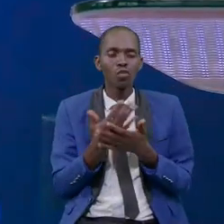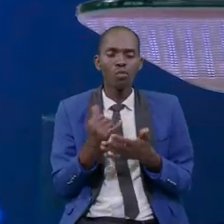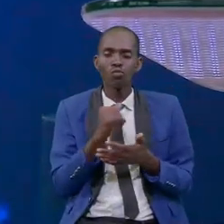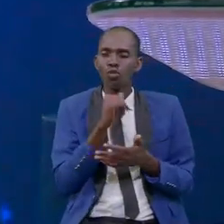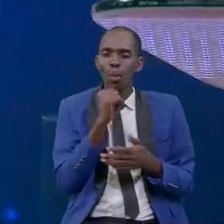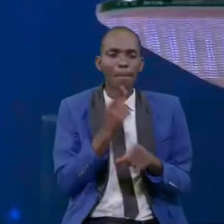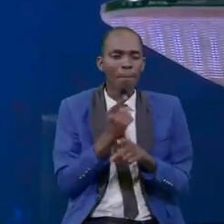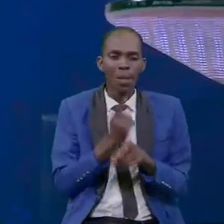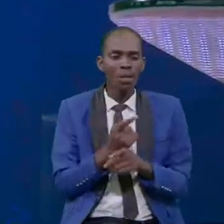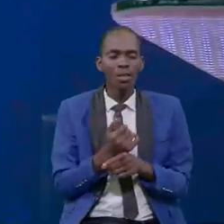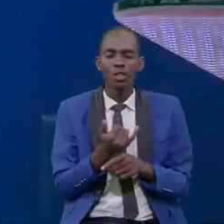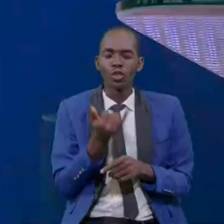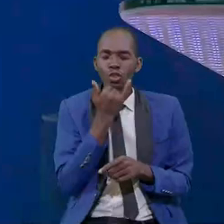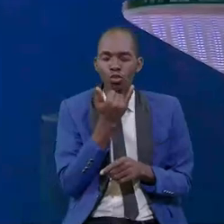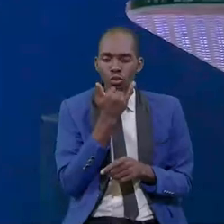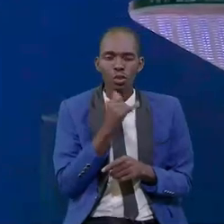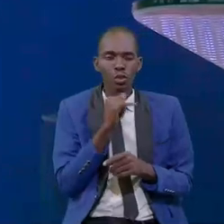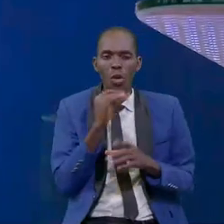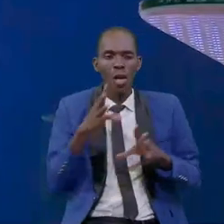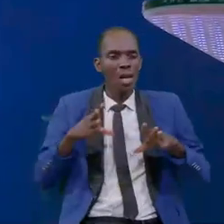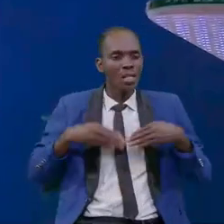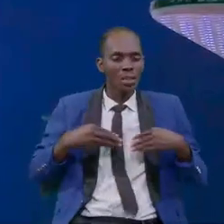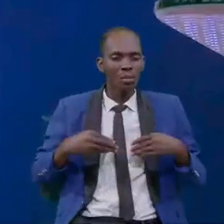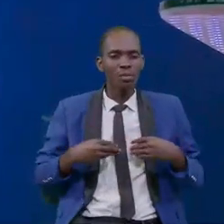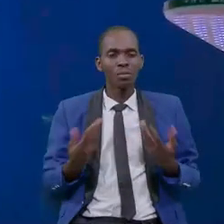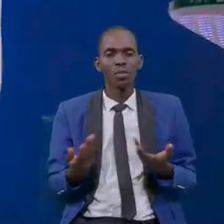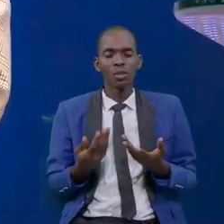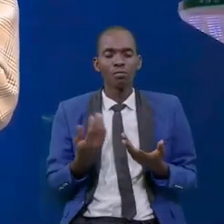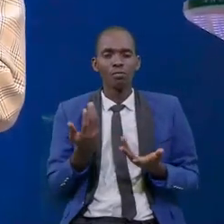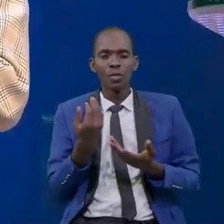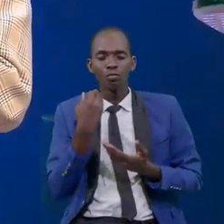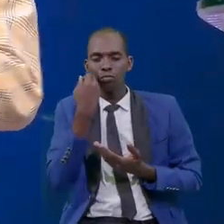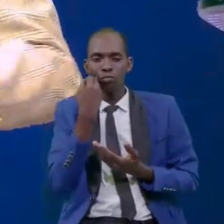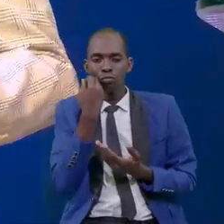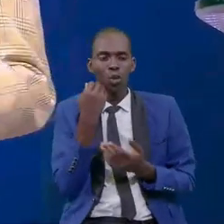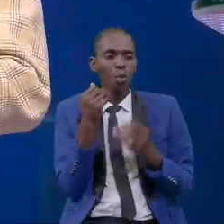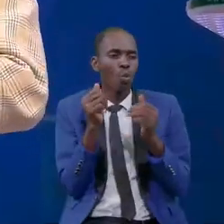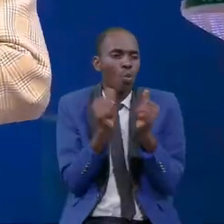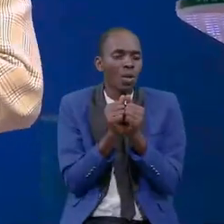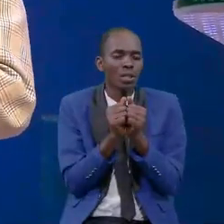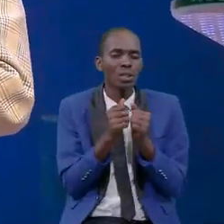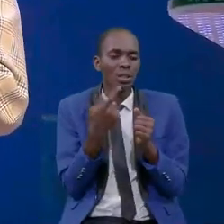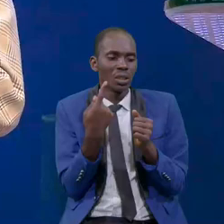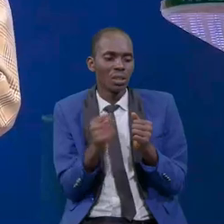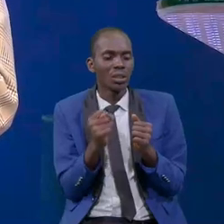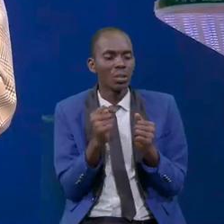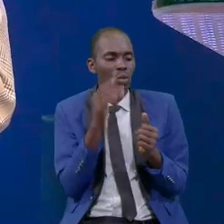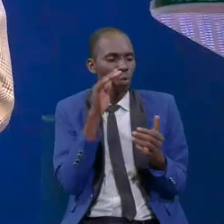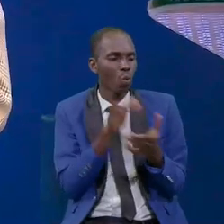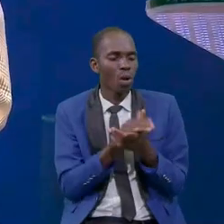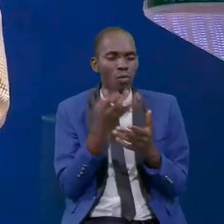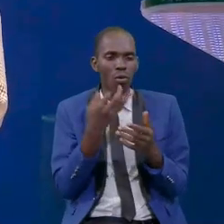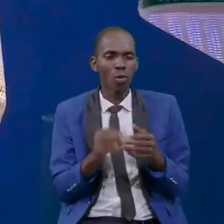David avait une affaire illicite, inacceptable avec la femme